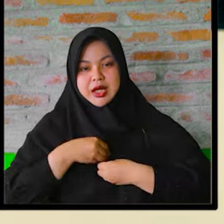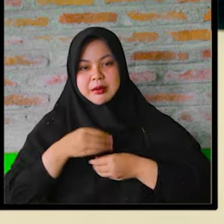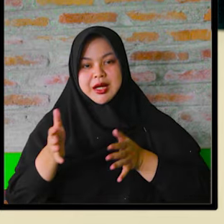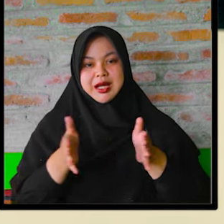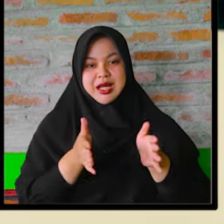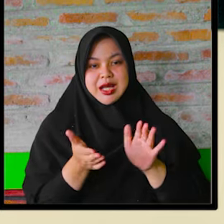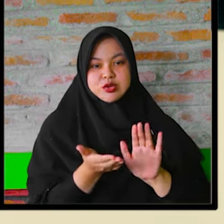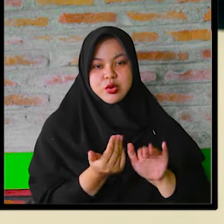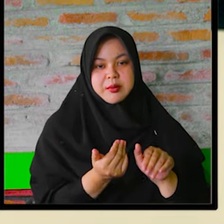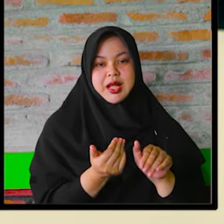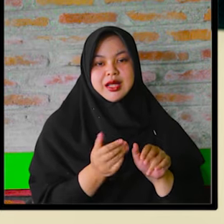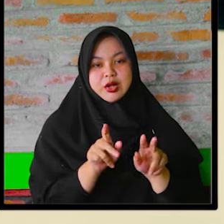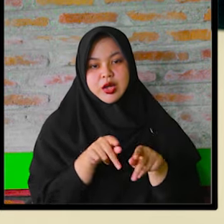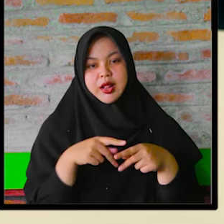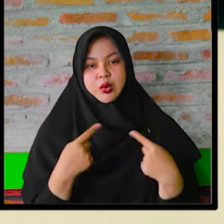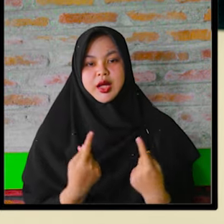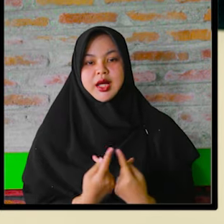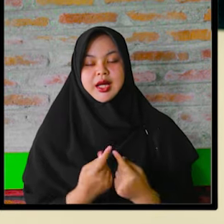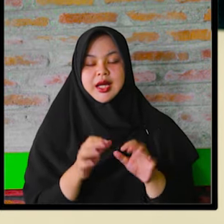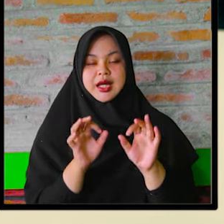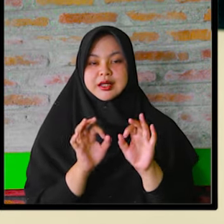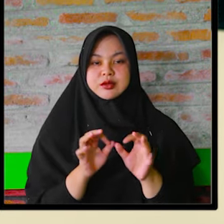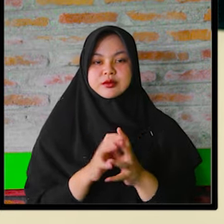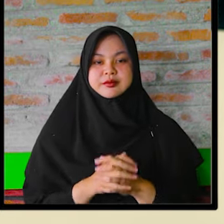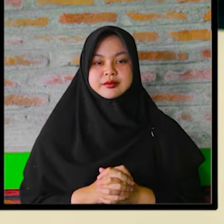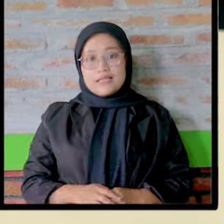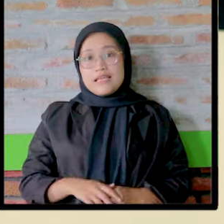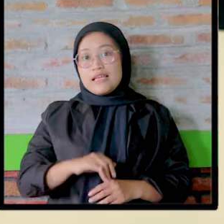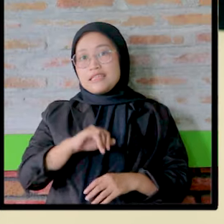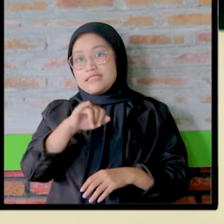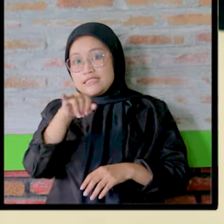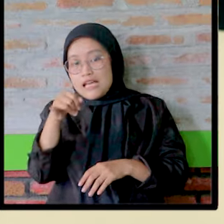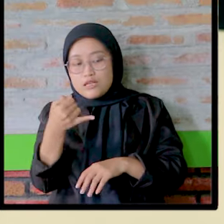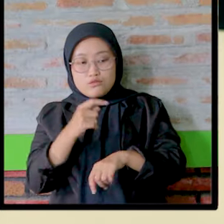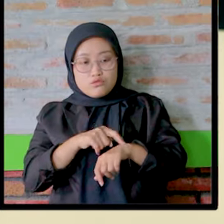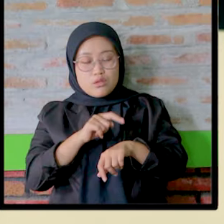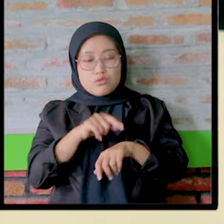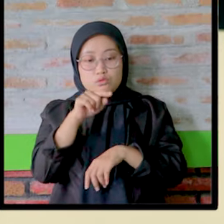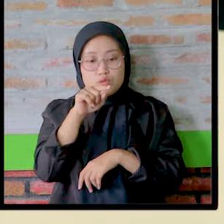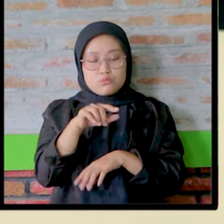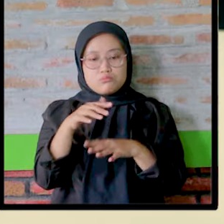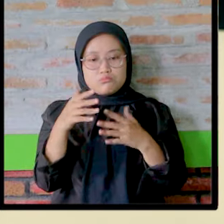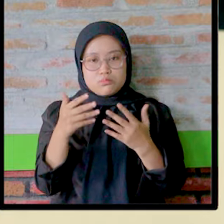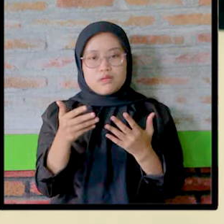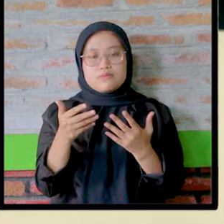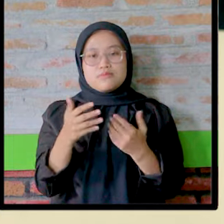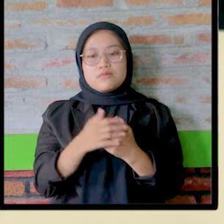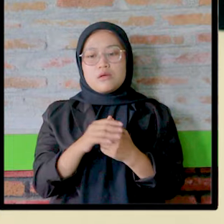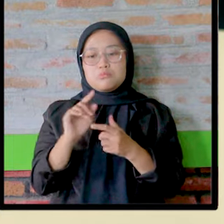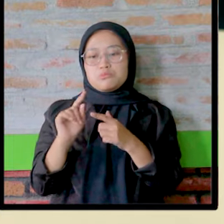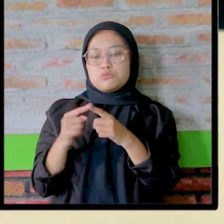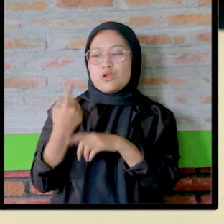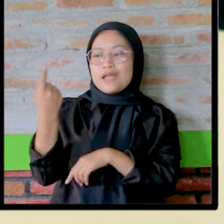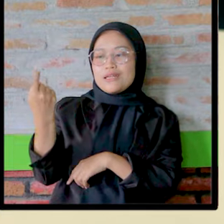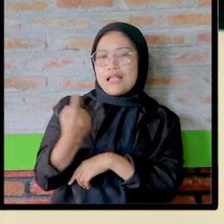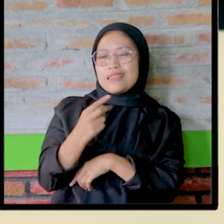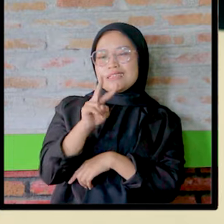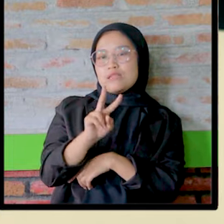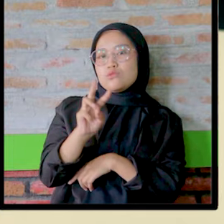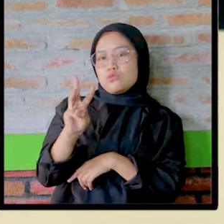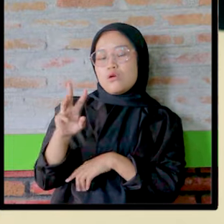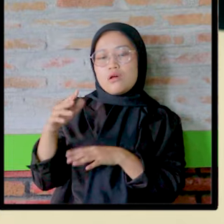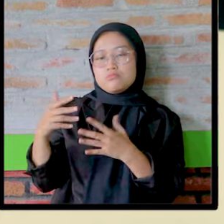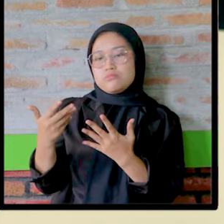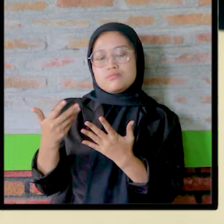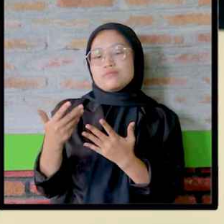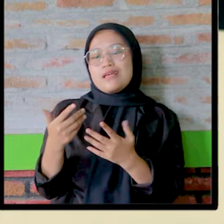kembali oleh keluarganya itu sih momentum sehingga pada sejak saat itu ee mulai datanglah satu dua tapi